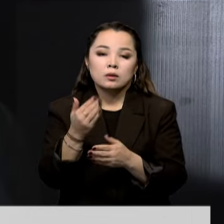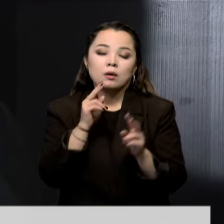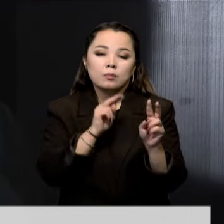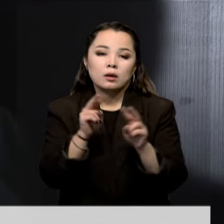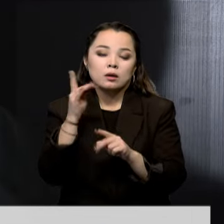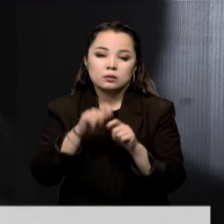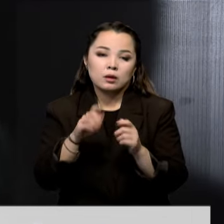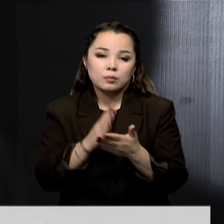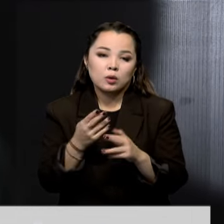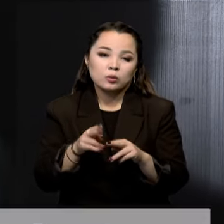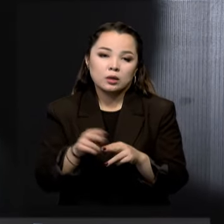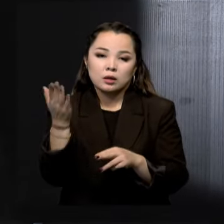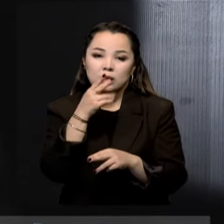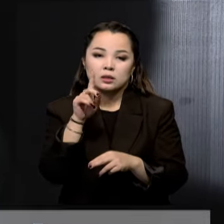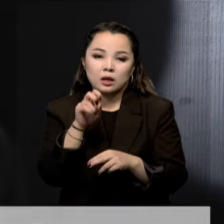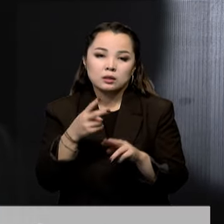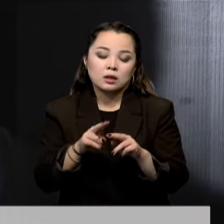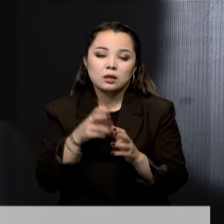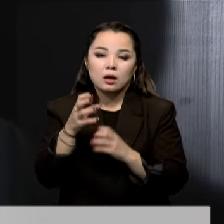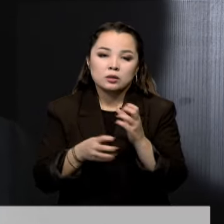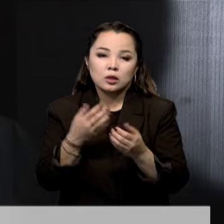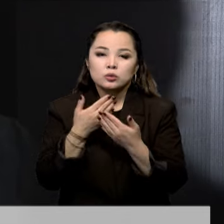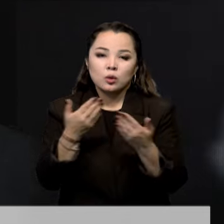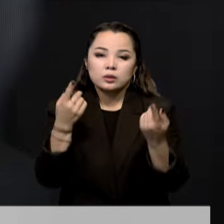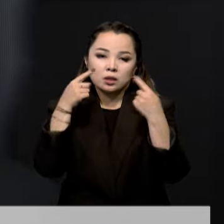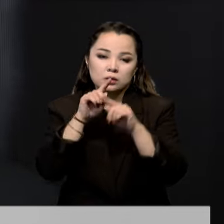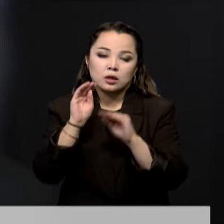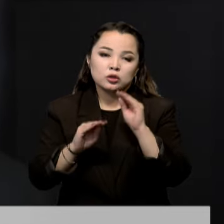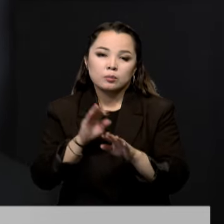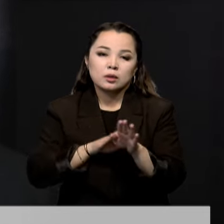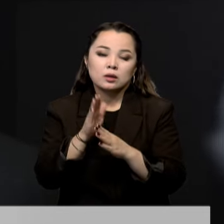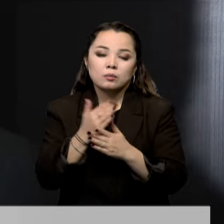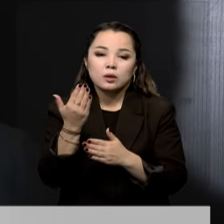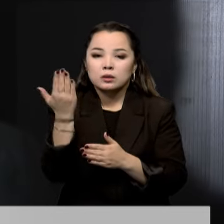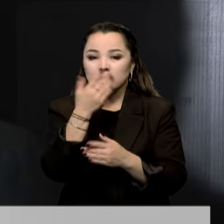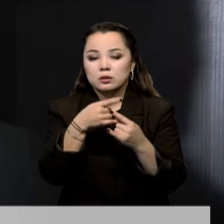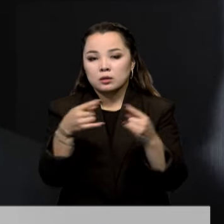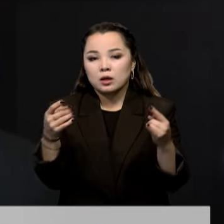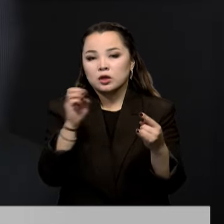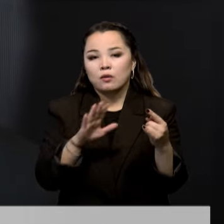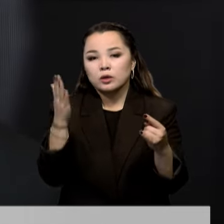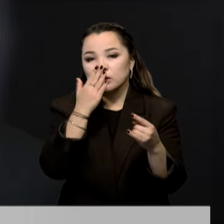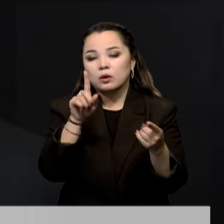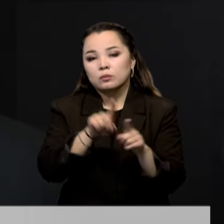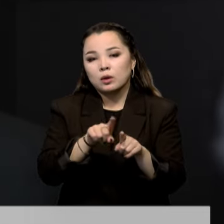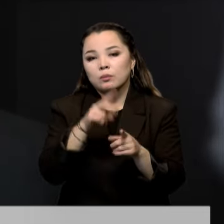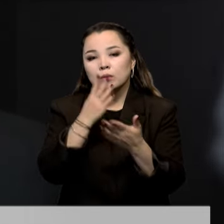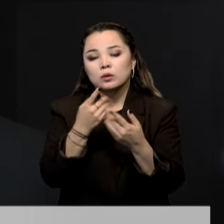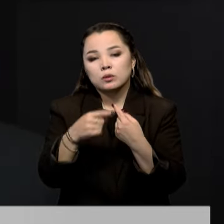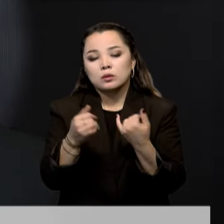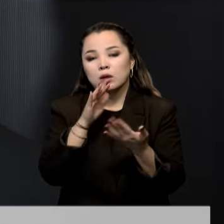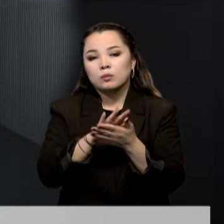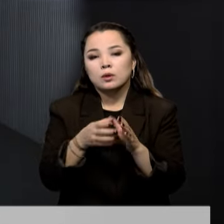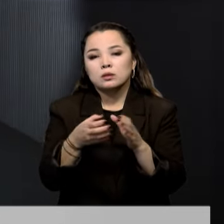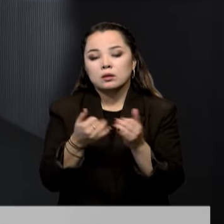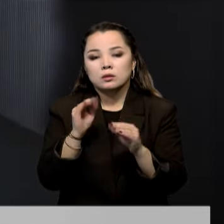келе жатырмын. Мұндағы кинозалдар әлемдегі соңғы технологиямен жабдықталған. Сіздердің кинотеатр еуропалық кинозалдарына қарағанда ең